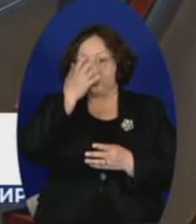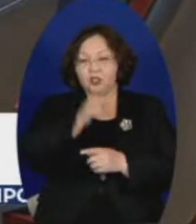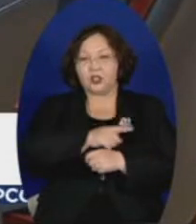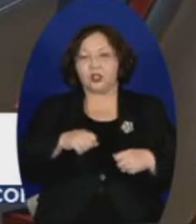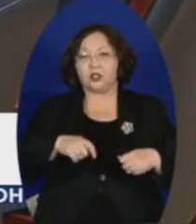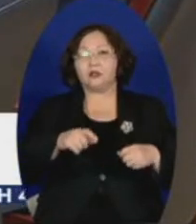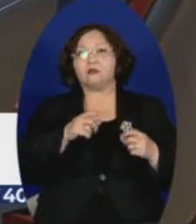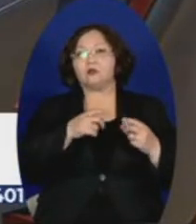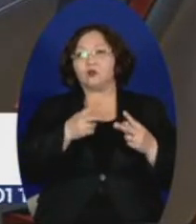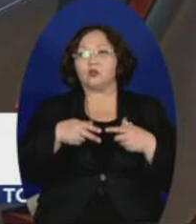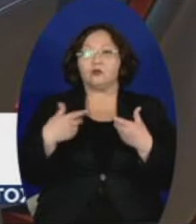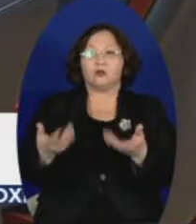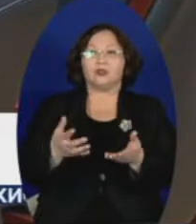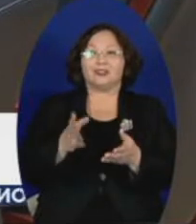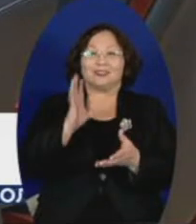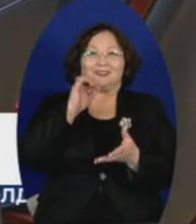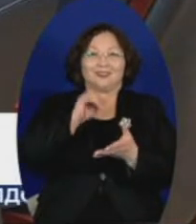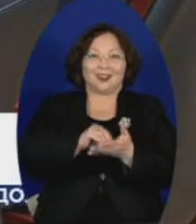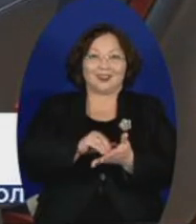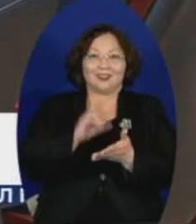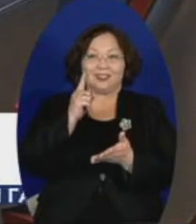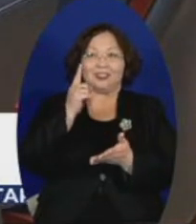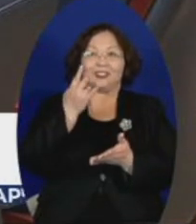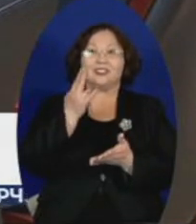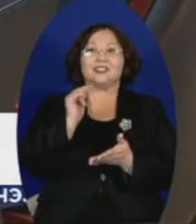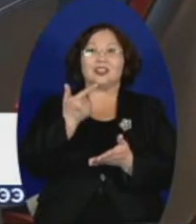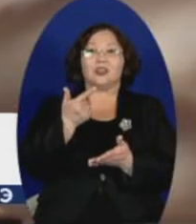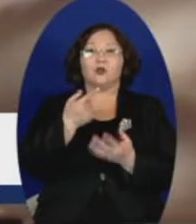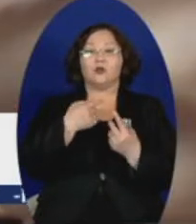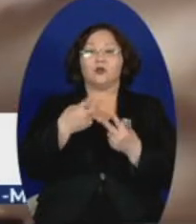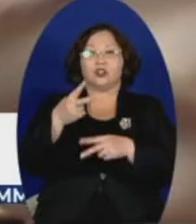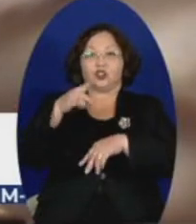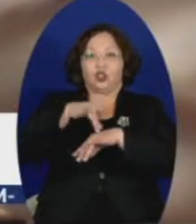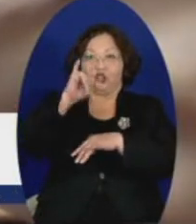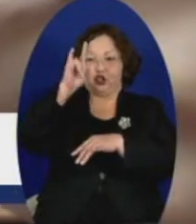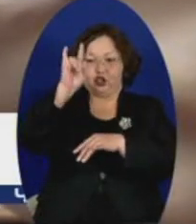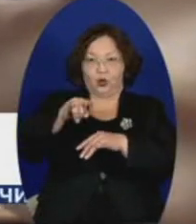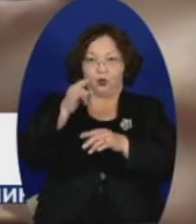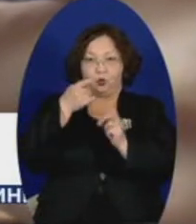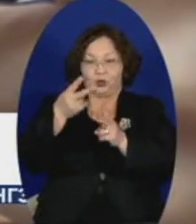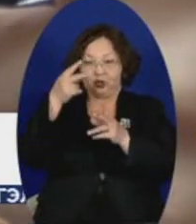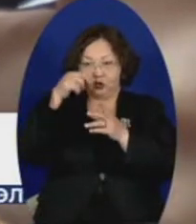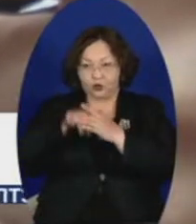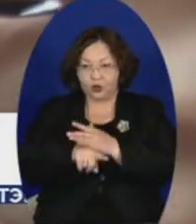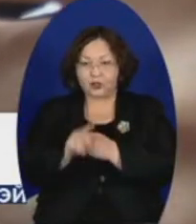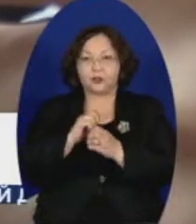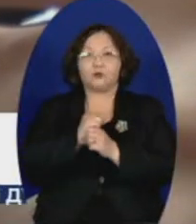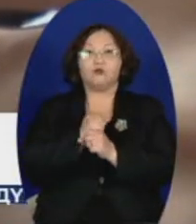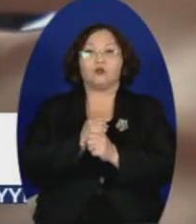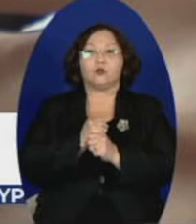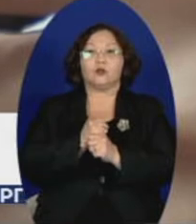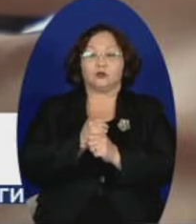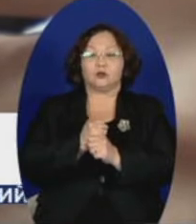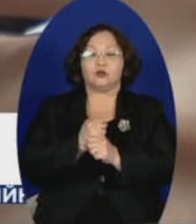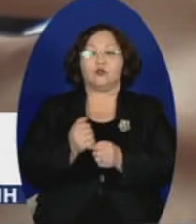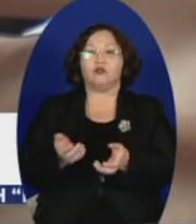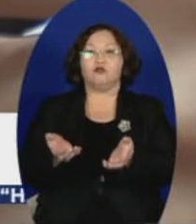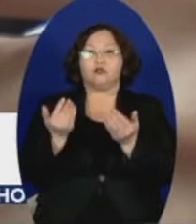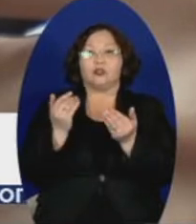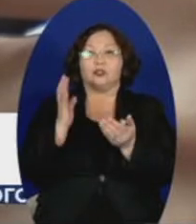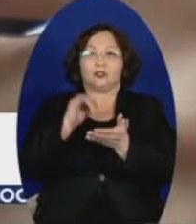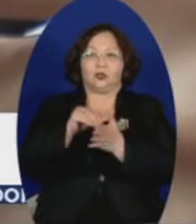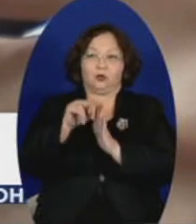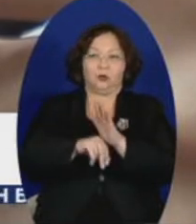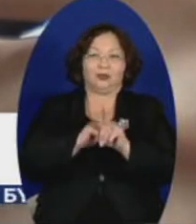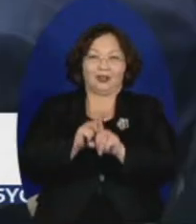үзүүлэх нийтлэг стандартыг эхлээд нэг цэгийн үйлчилгээнд нэвтрүүлэх шаардлагатай. Ингэж байж нэг цэгээс нөгөөрөө явуулж иргэдийн ажил амьдралд хүндрэл учруулдаг